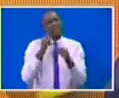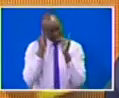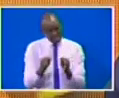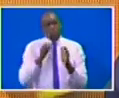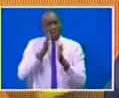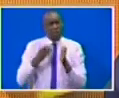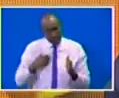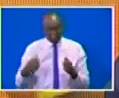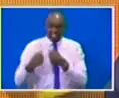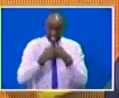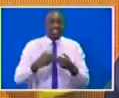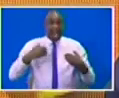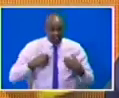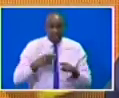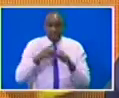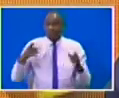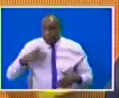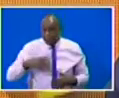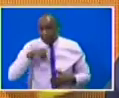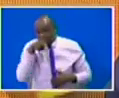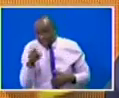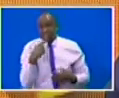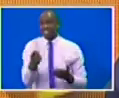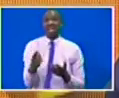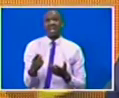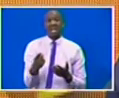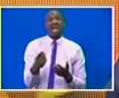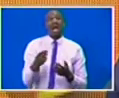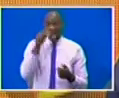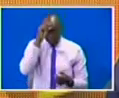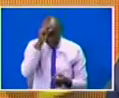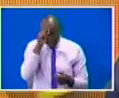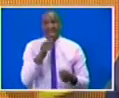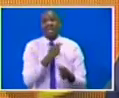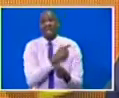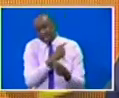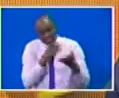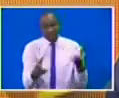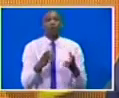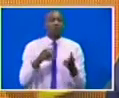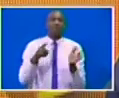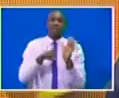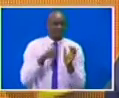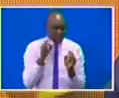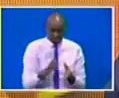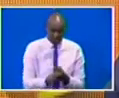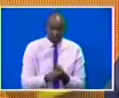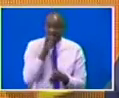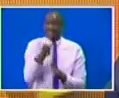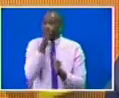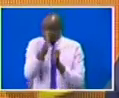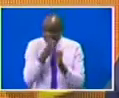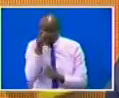changamoto za kawaida, ila watu hawatakiwi kunasibisha utepetevu wa serikali ya Jubilee. Gari moshi hilo ama treni